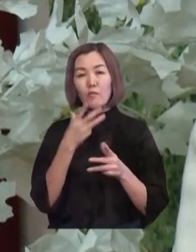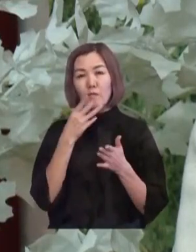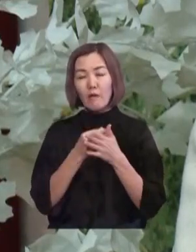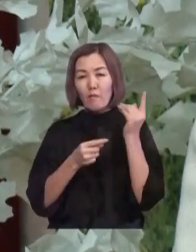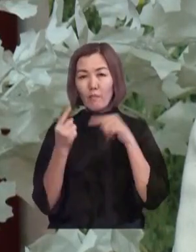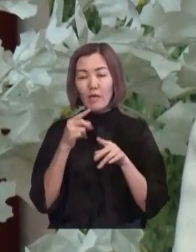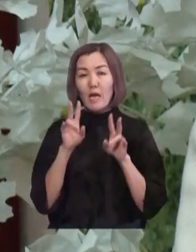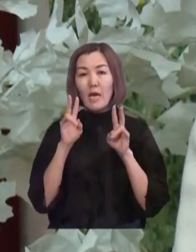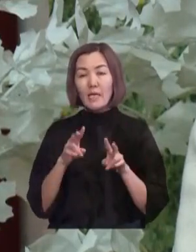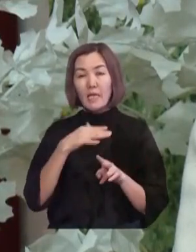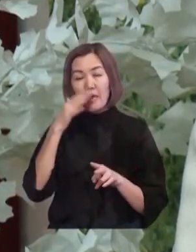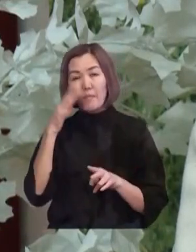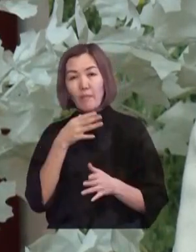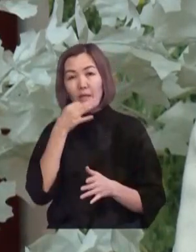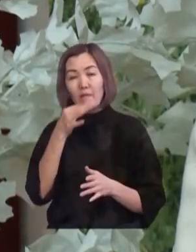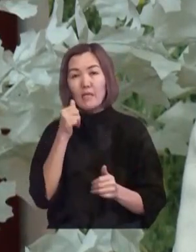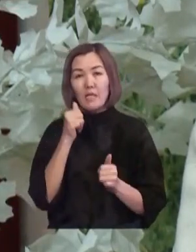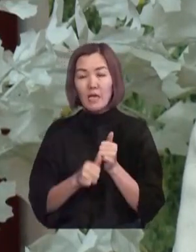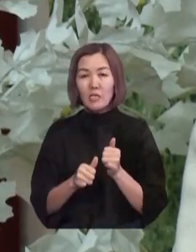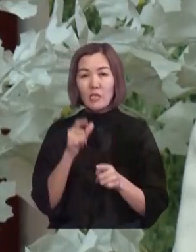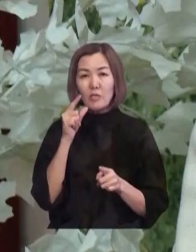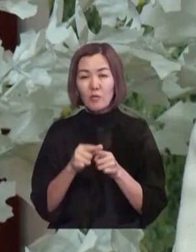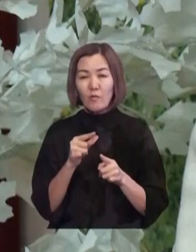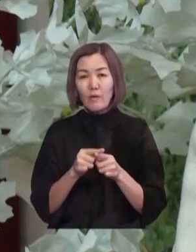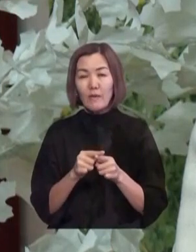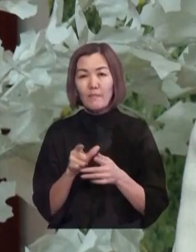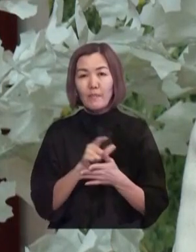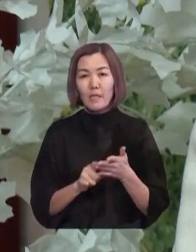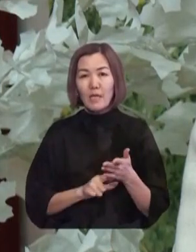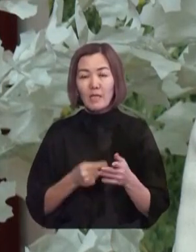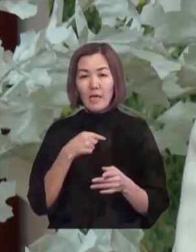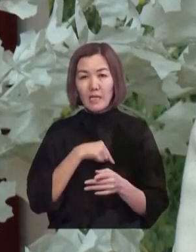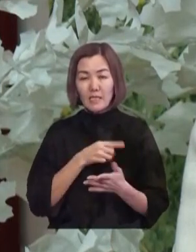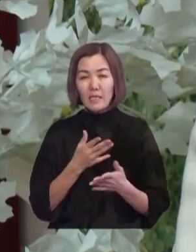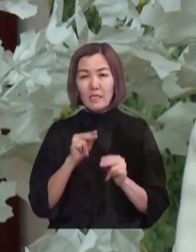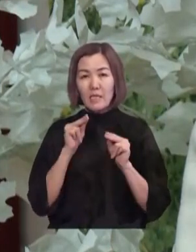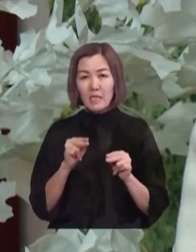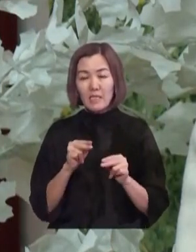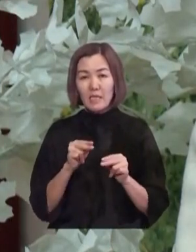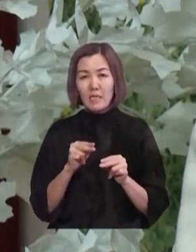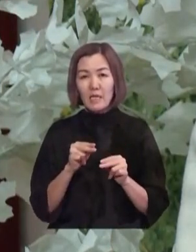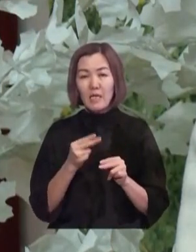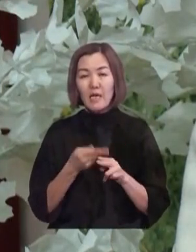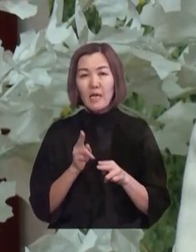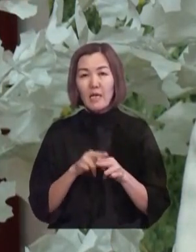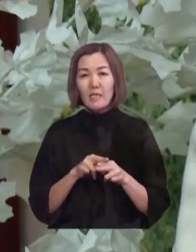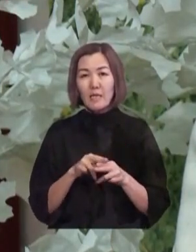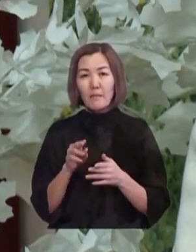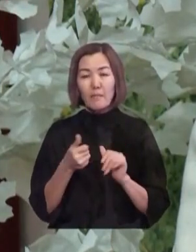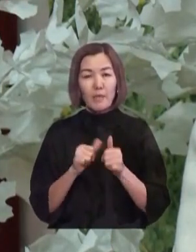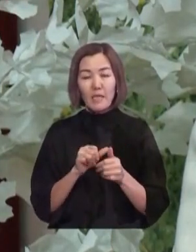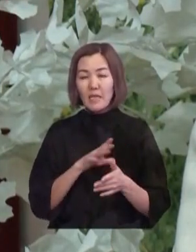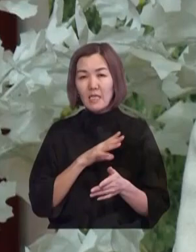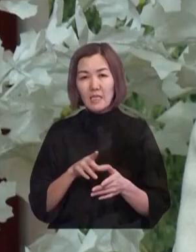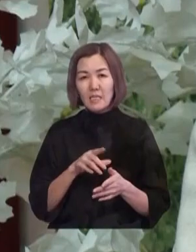произведения. Однако папа ответил ему, что каждое написанное слово в его стихах – это от сердца и искренних помыслов, и тем самым не стал ничего менять.